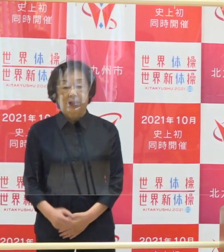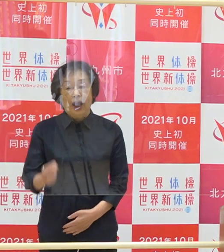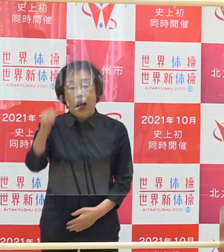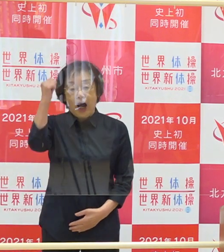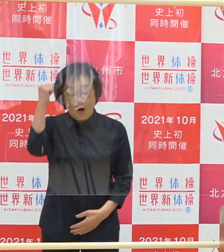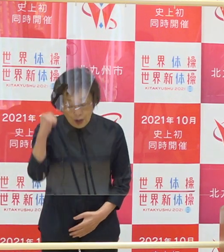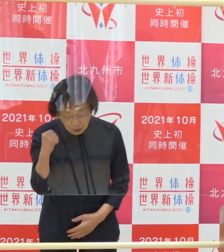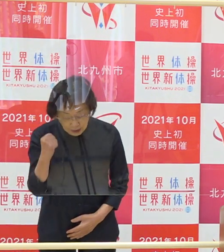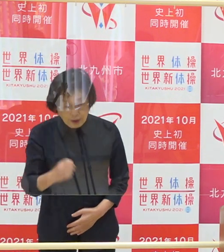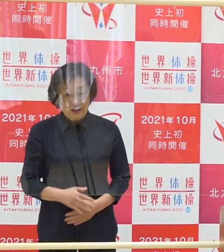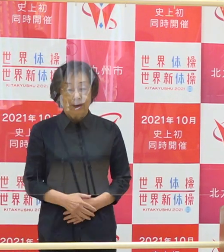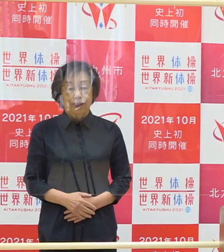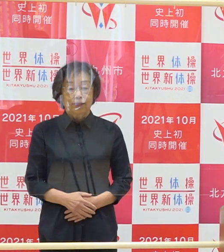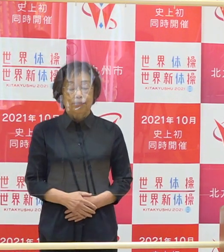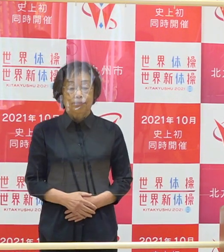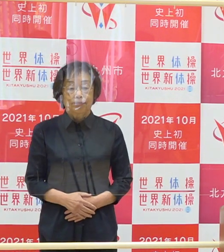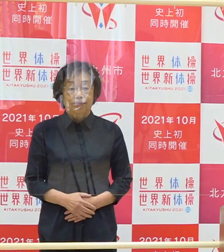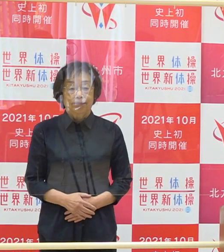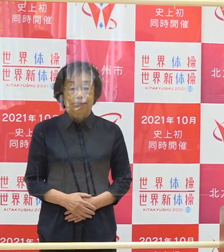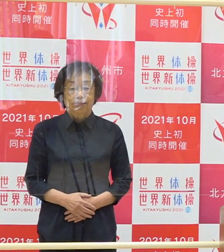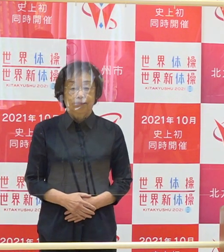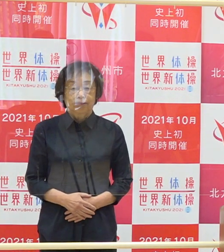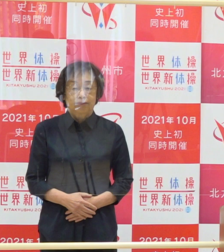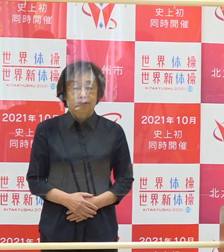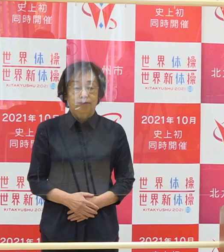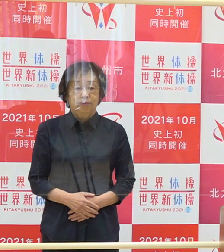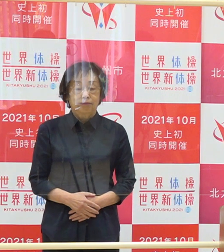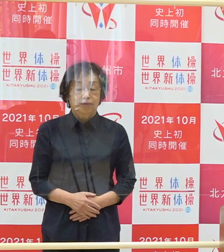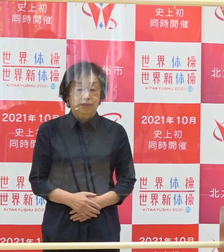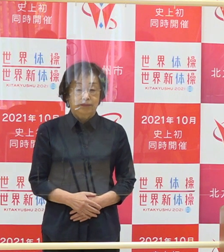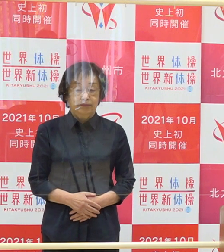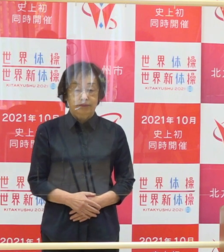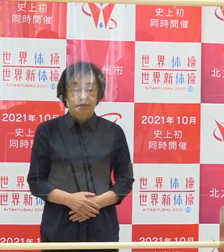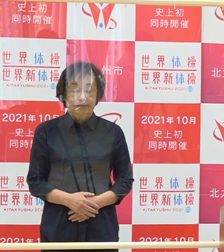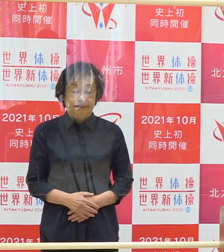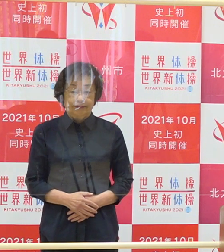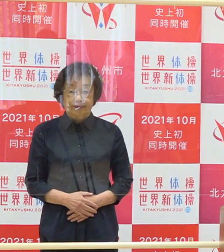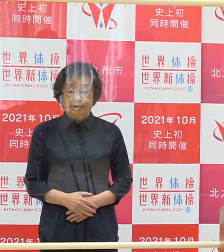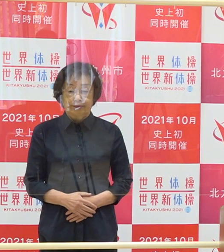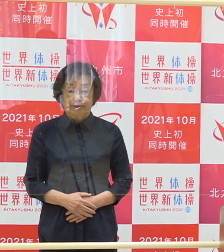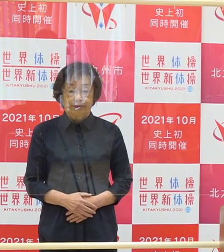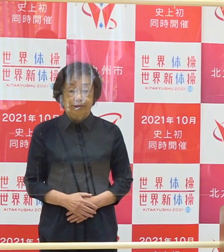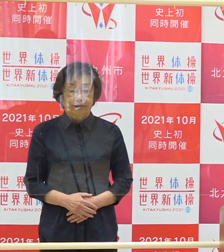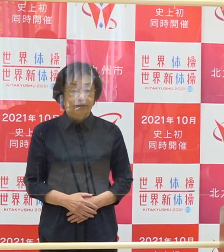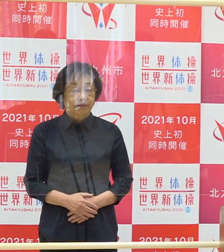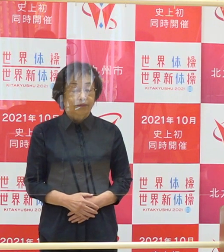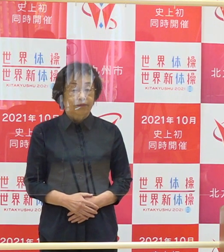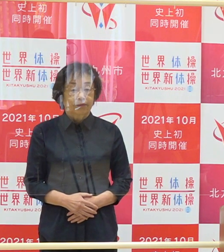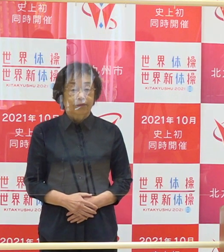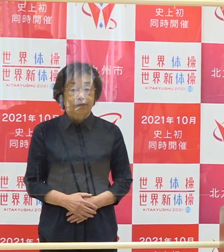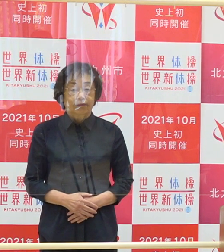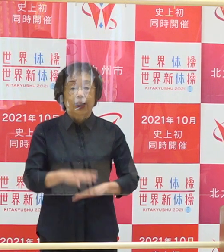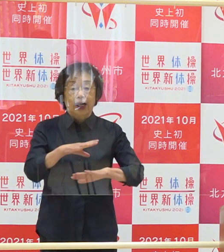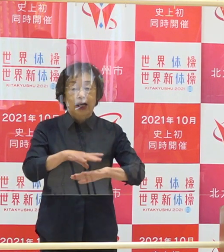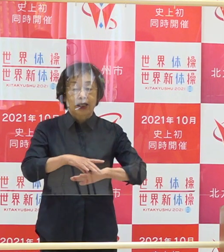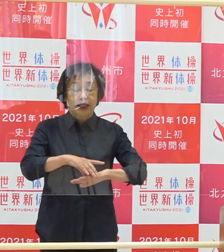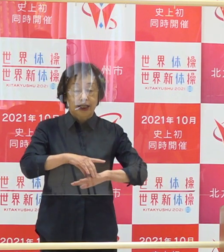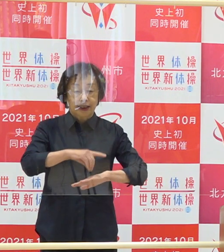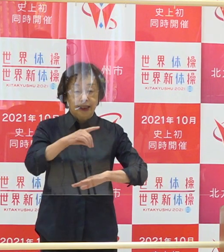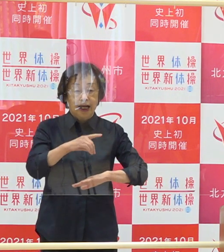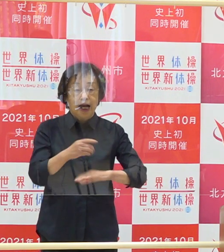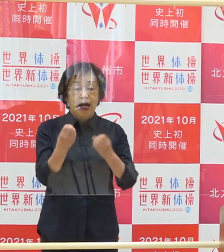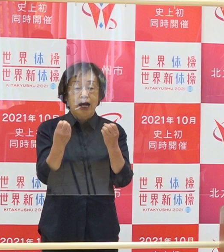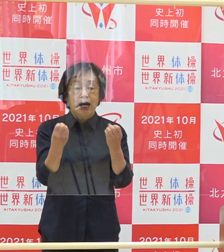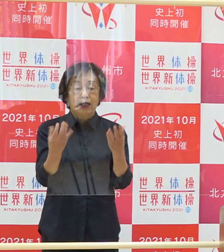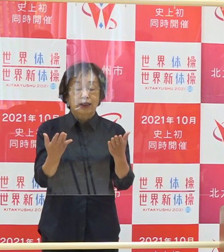うございます。それでは本日をご覧いただきたいと思いますが、最初に、新